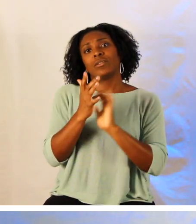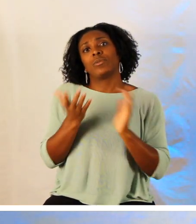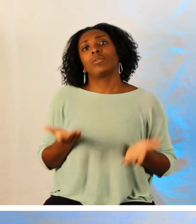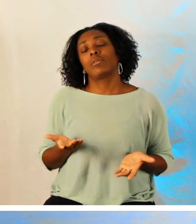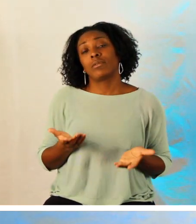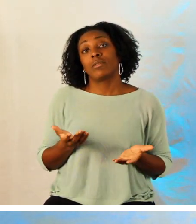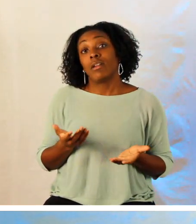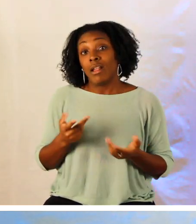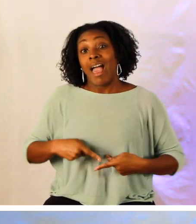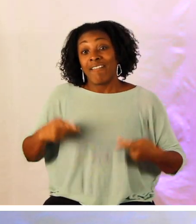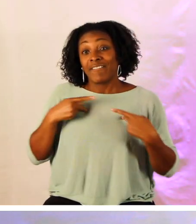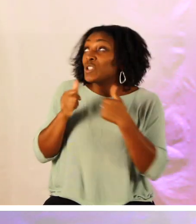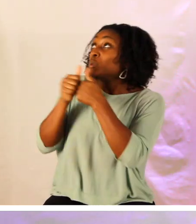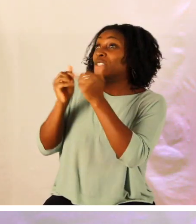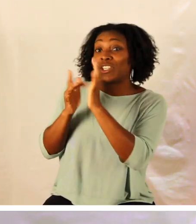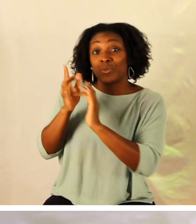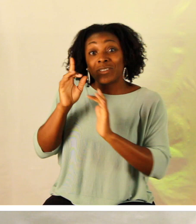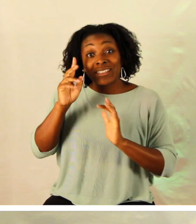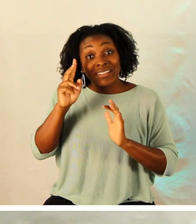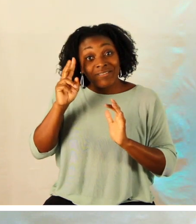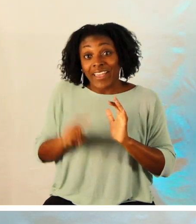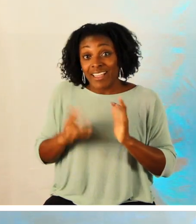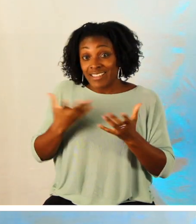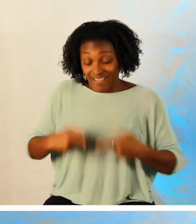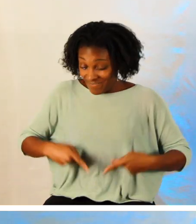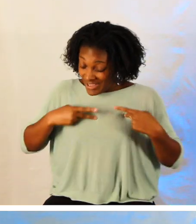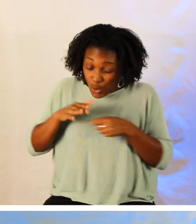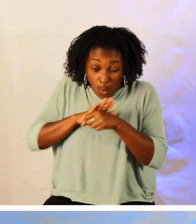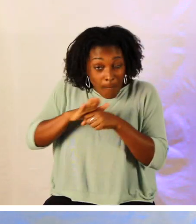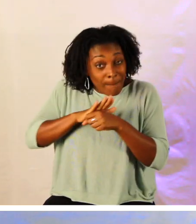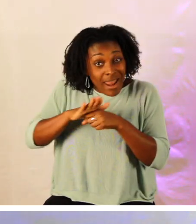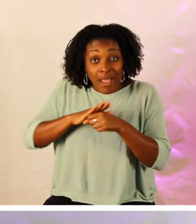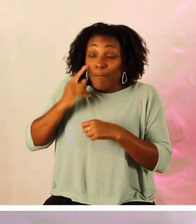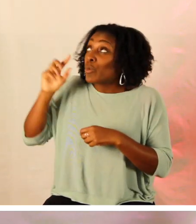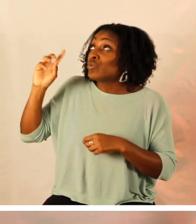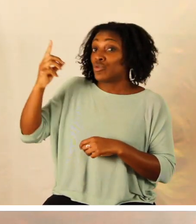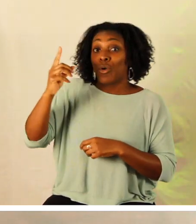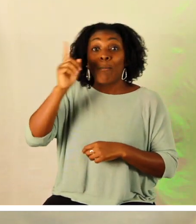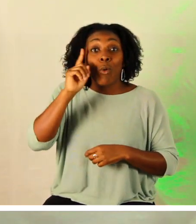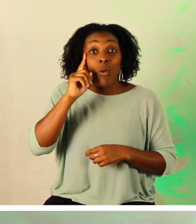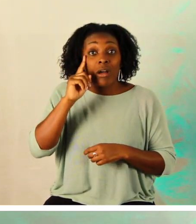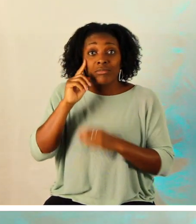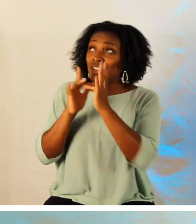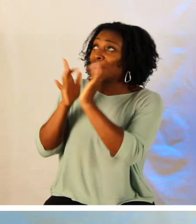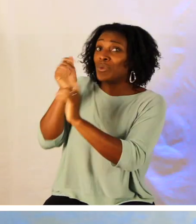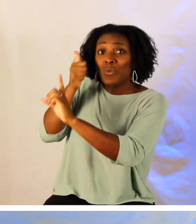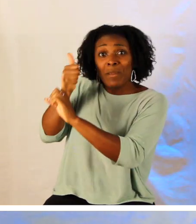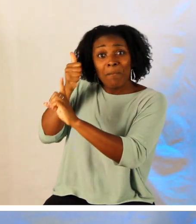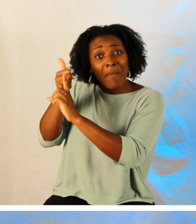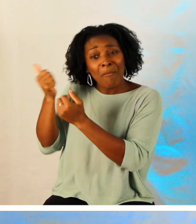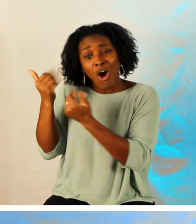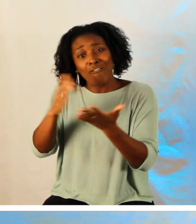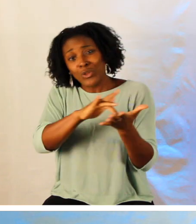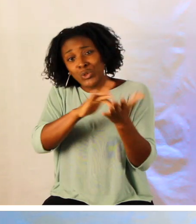Dieu, c'est une vie qui est entière, totale, pour le Seigneur. Pourquoi? Parce que Jésus-Christ a tout donné, lui, pour nous.